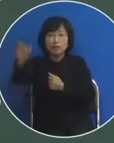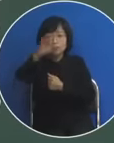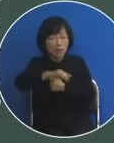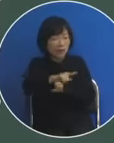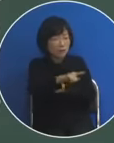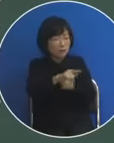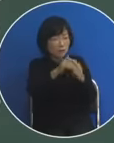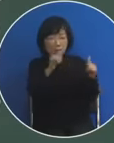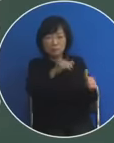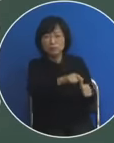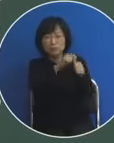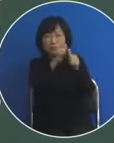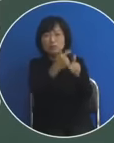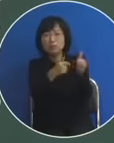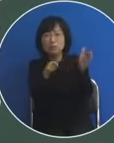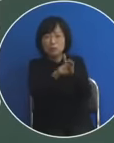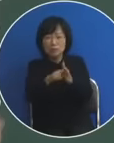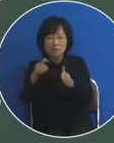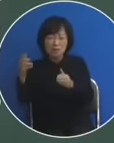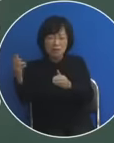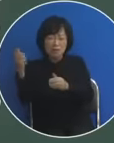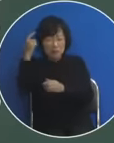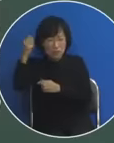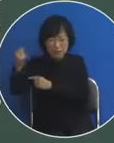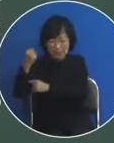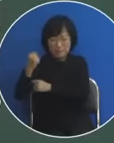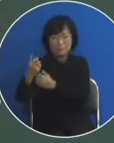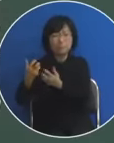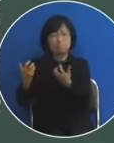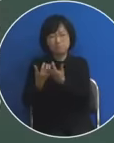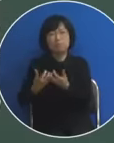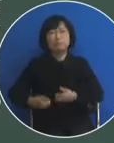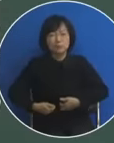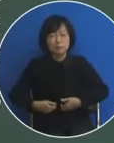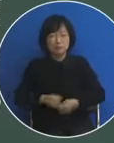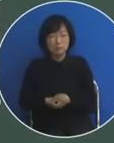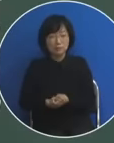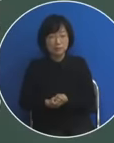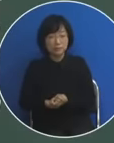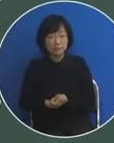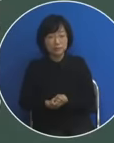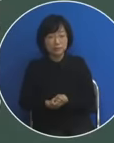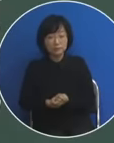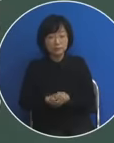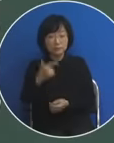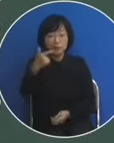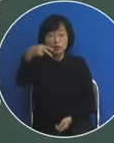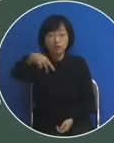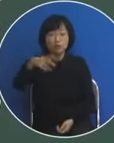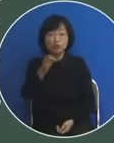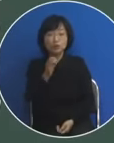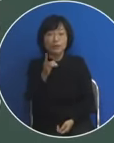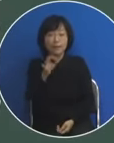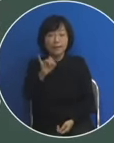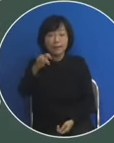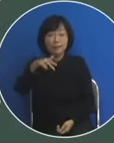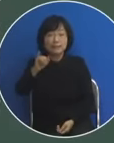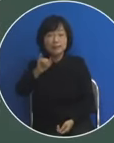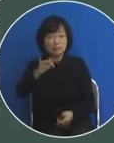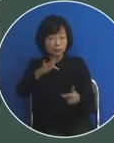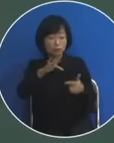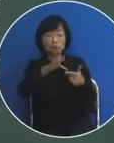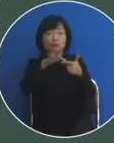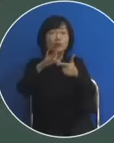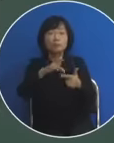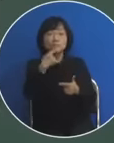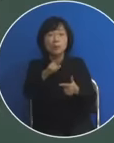Holy Spirit. New Age 운동이 뭡니까? What is a New Age 귀신 movement? 충만해가지고 학문 안 합니까? And doing their studies being filled by